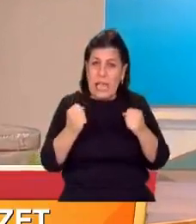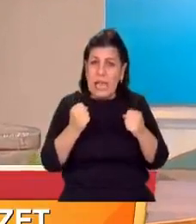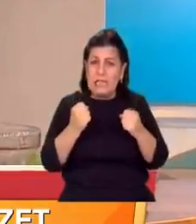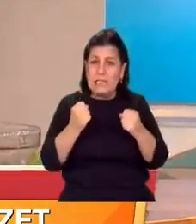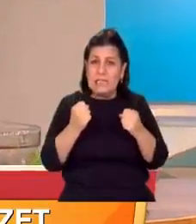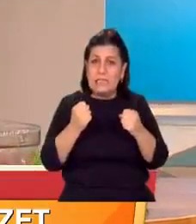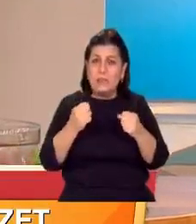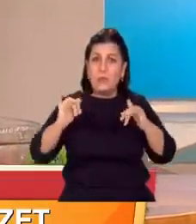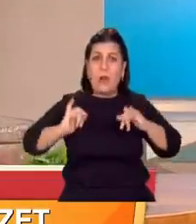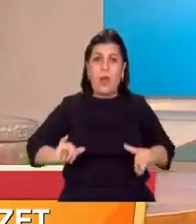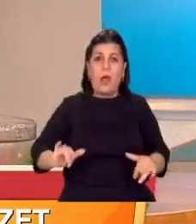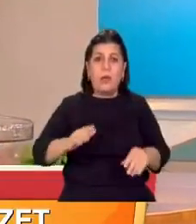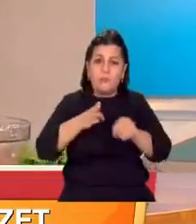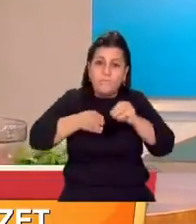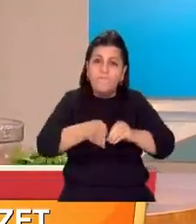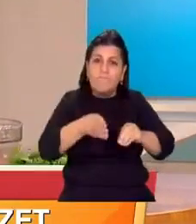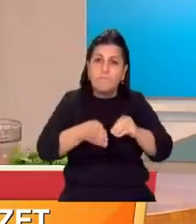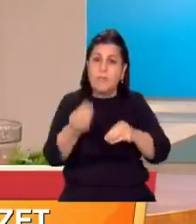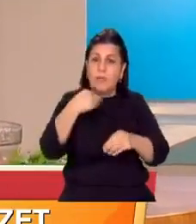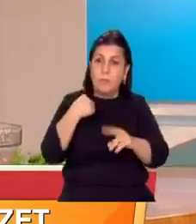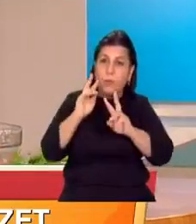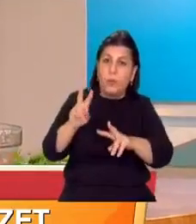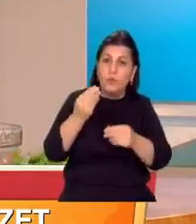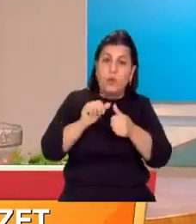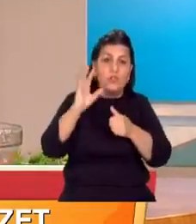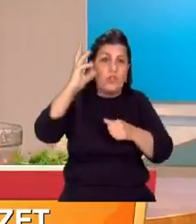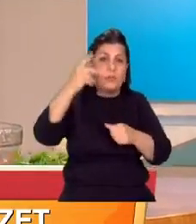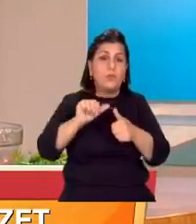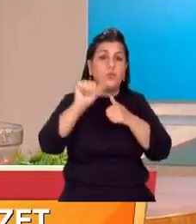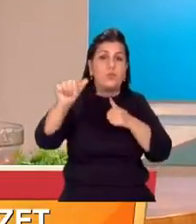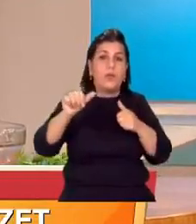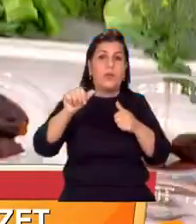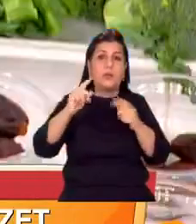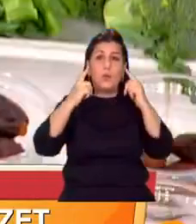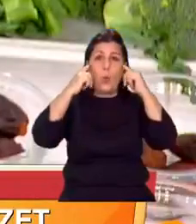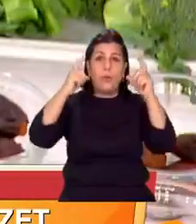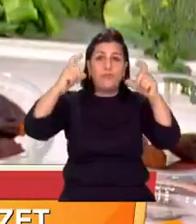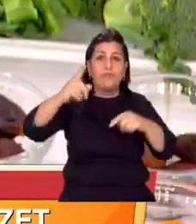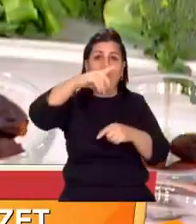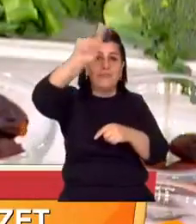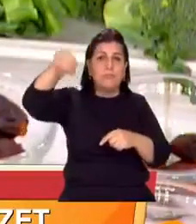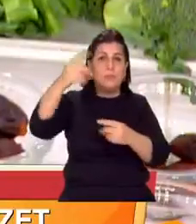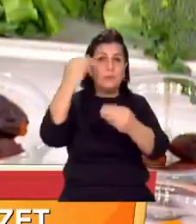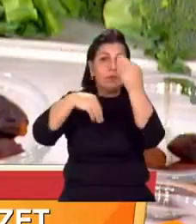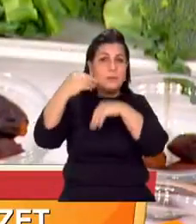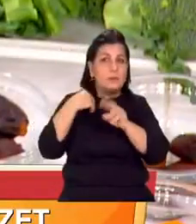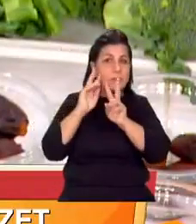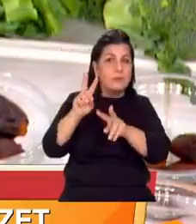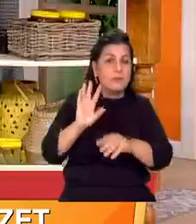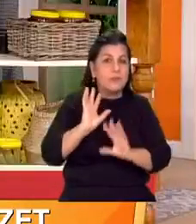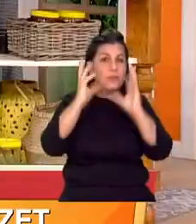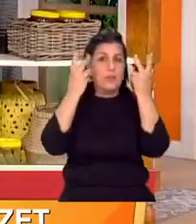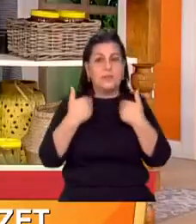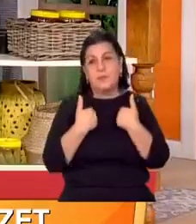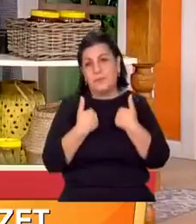yani rahatlıkla iyi biliyorlar ki O şaşırttı bile Uzakdoğu'da gene yenilen bir şey beni çok şaşırtmıştı